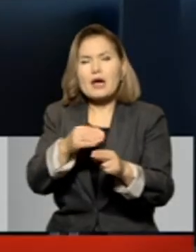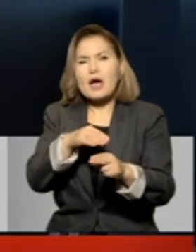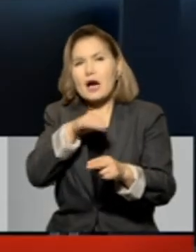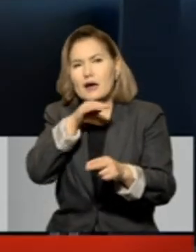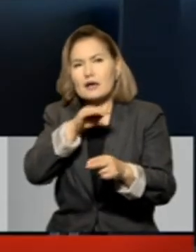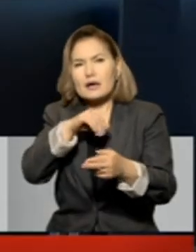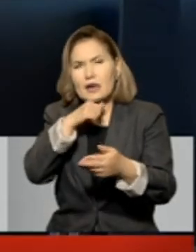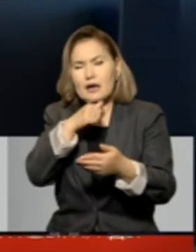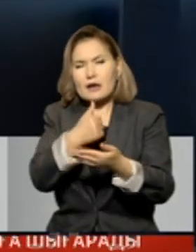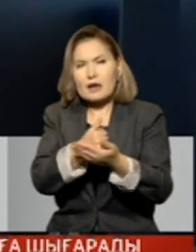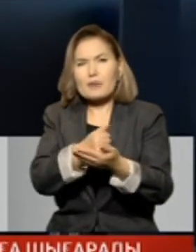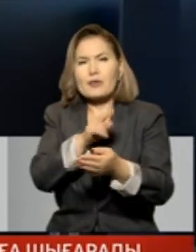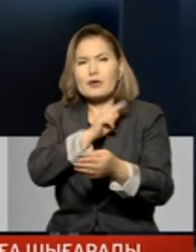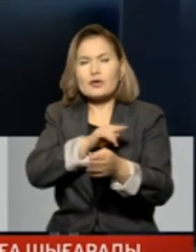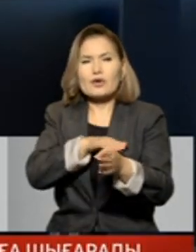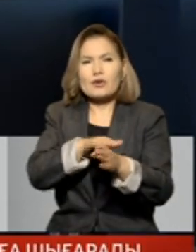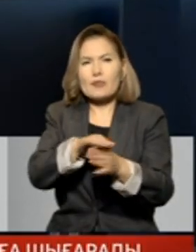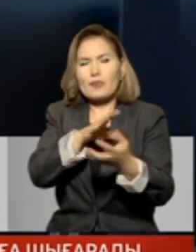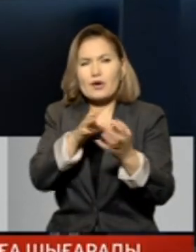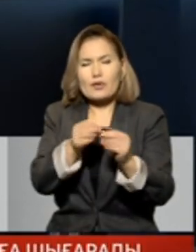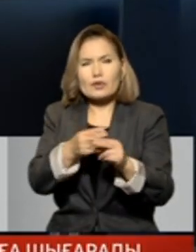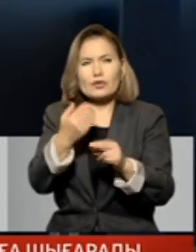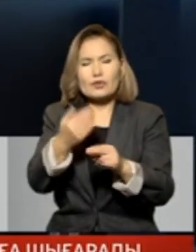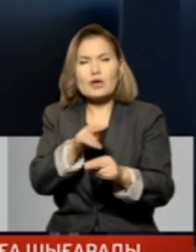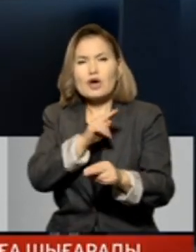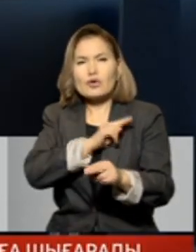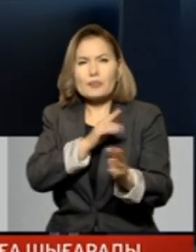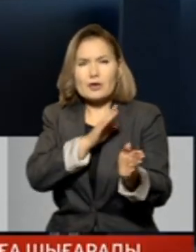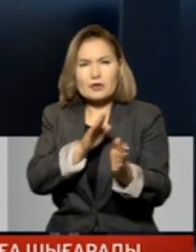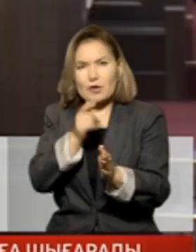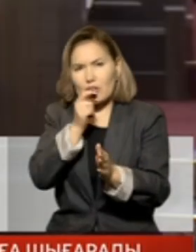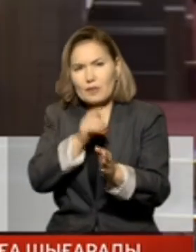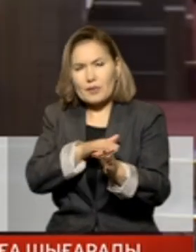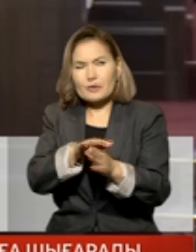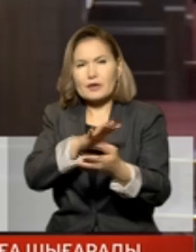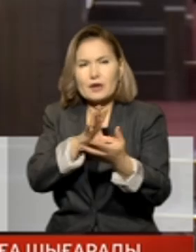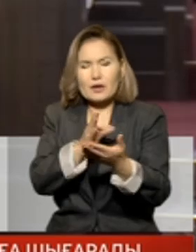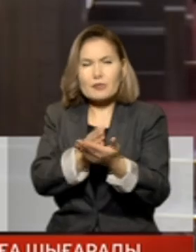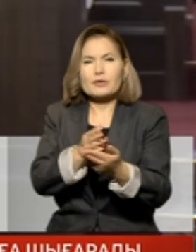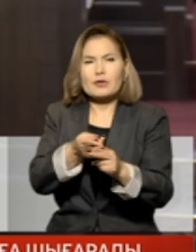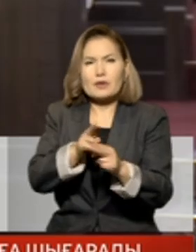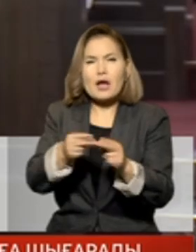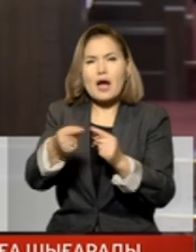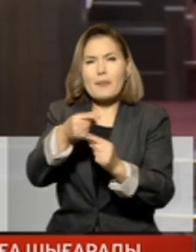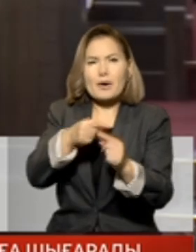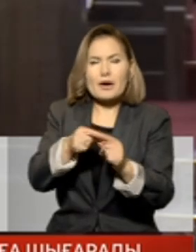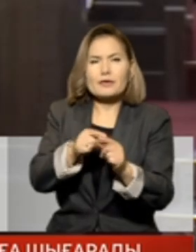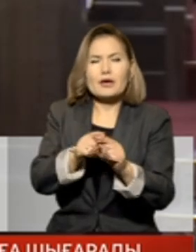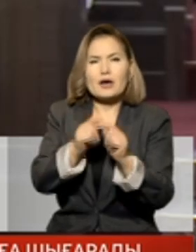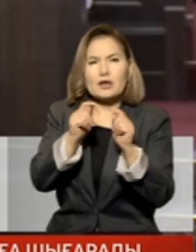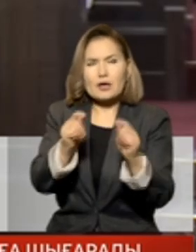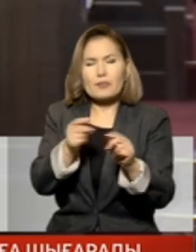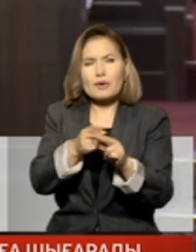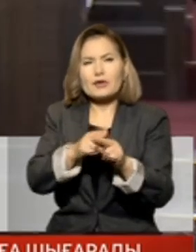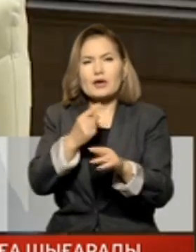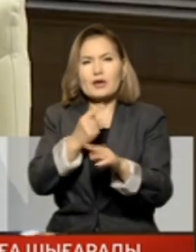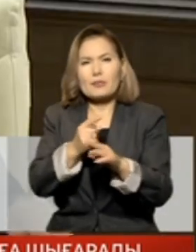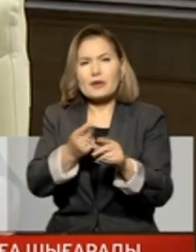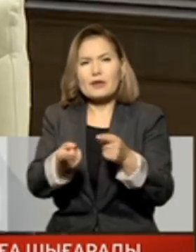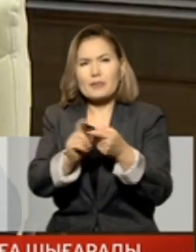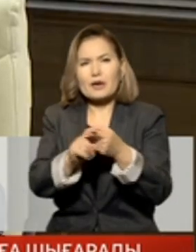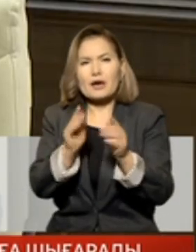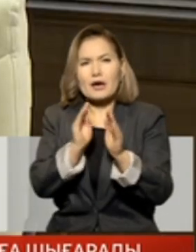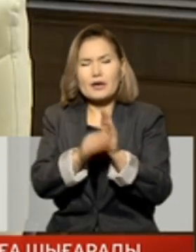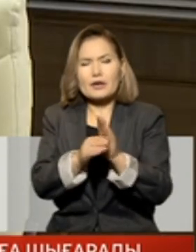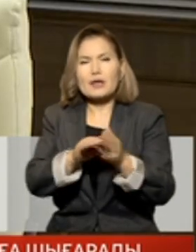кәсібі негізгі міндетін атқаруға кедергі келтірмеуі тиіс. Әрі өз саласынан бизнес ашуға тыйым салынады. Бұл